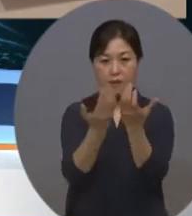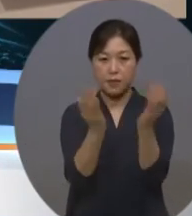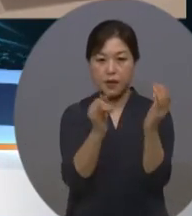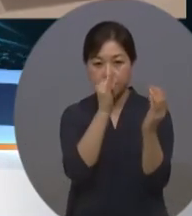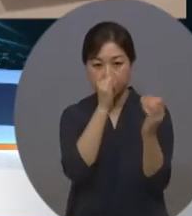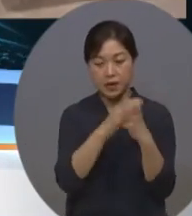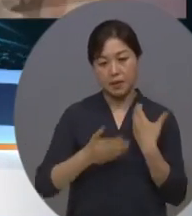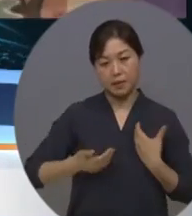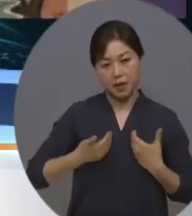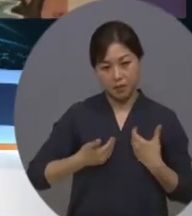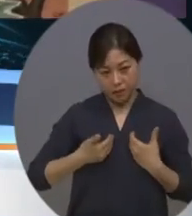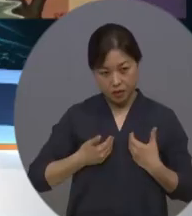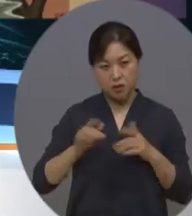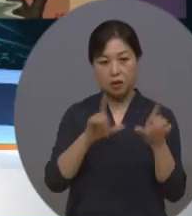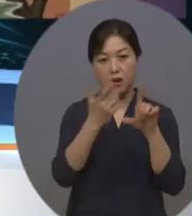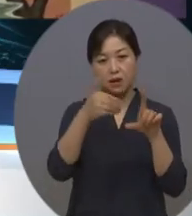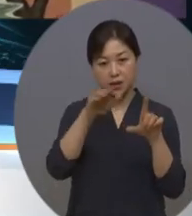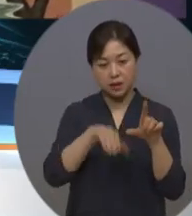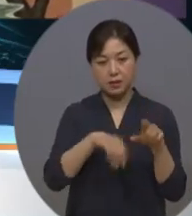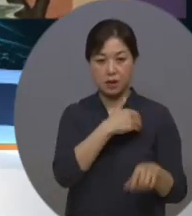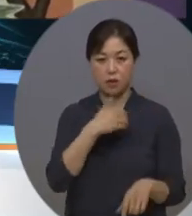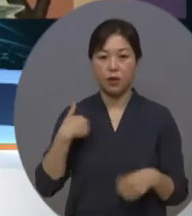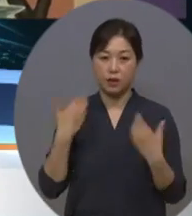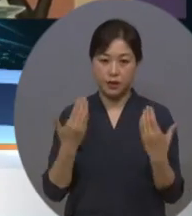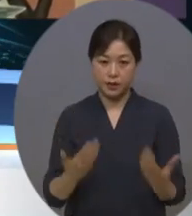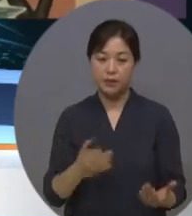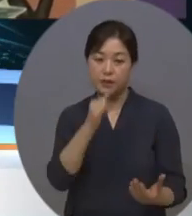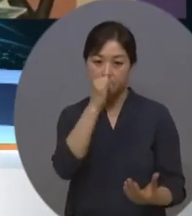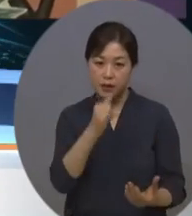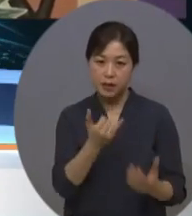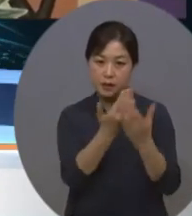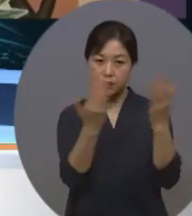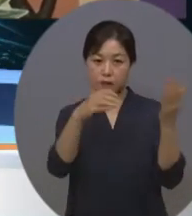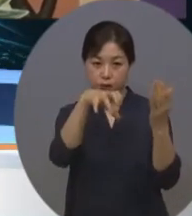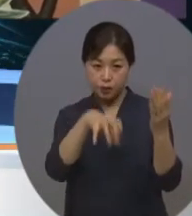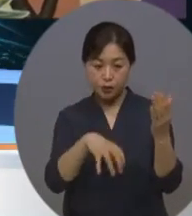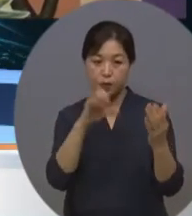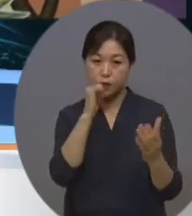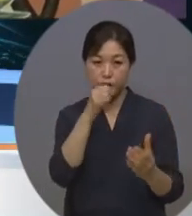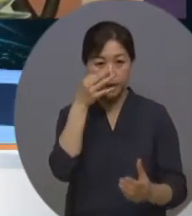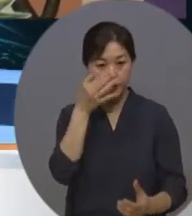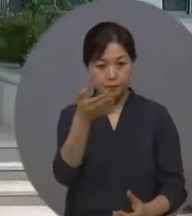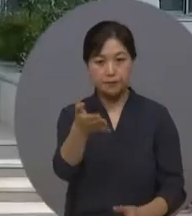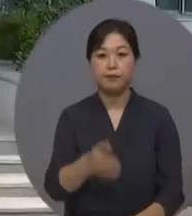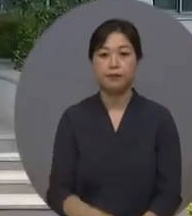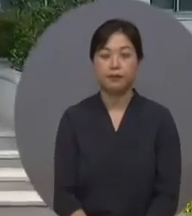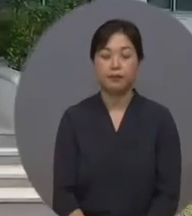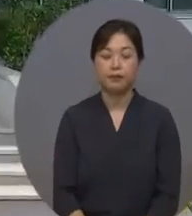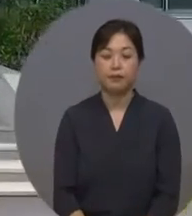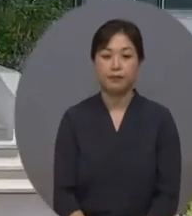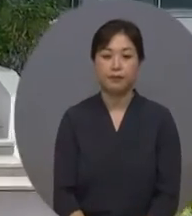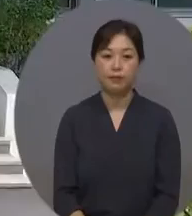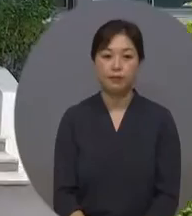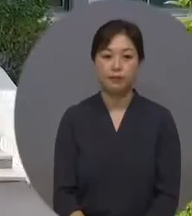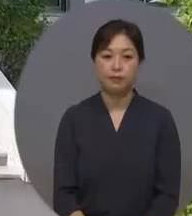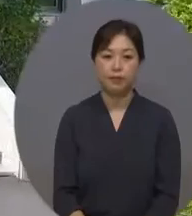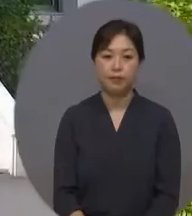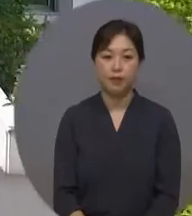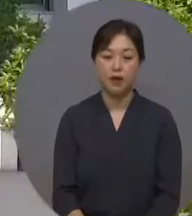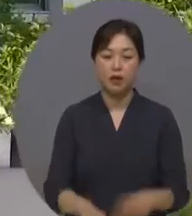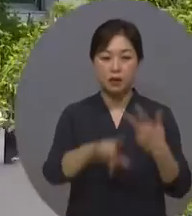일상 속 여유와 쉼을 선사하는 전시 원장의 이소영 기자가 다녀왔습니다 지난달 1일부터